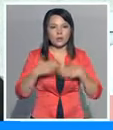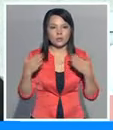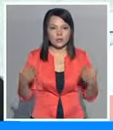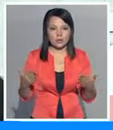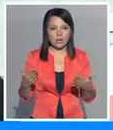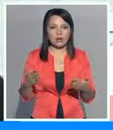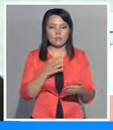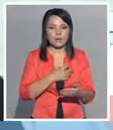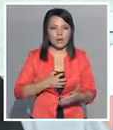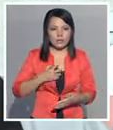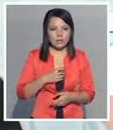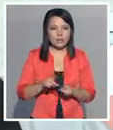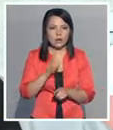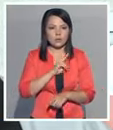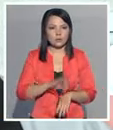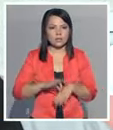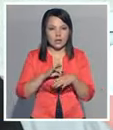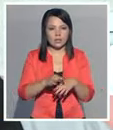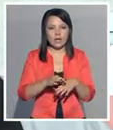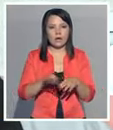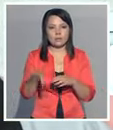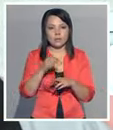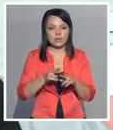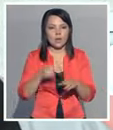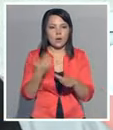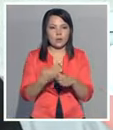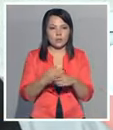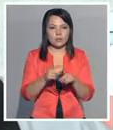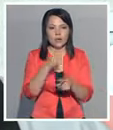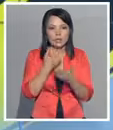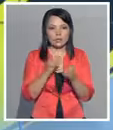негіз болып, олардың жұмысының өркендеуіне көмекші болатын дүние.